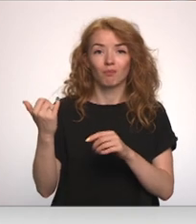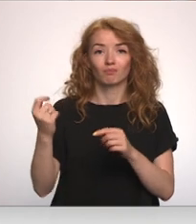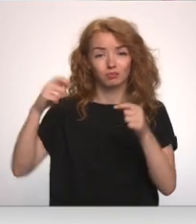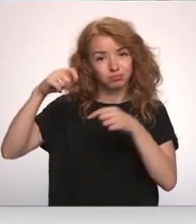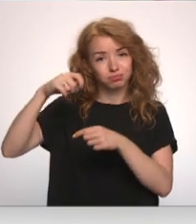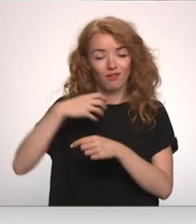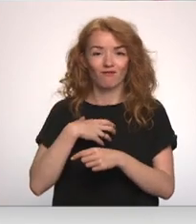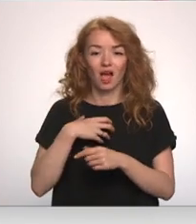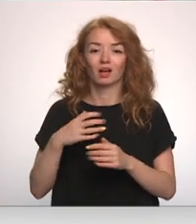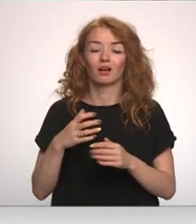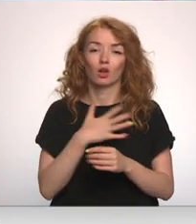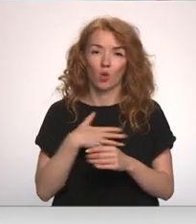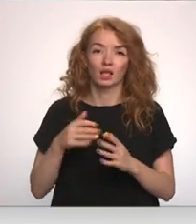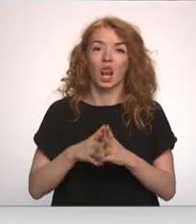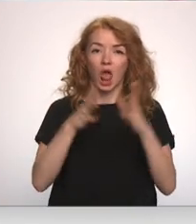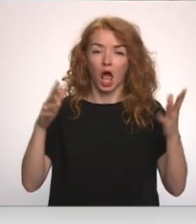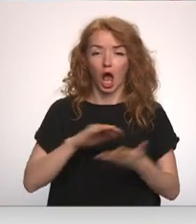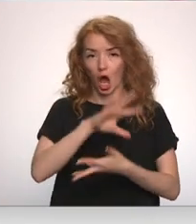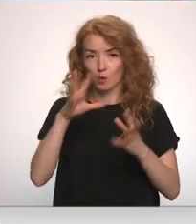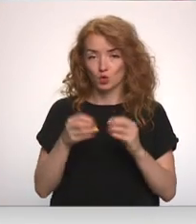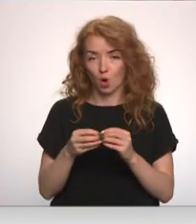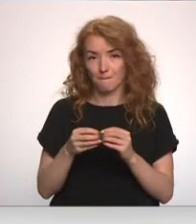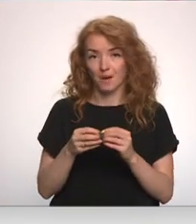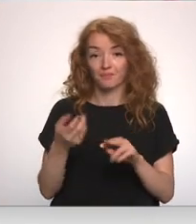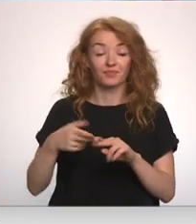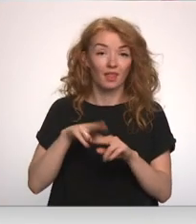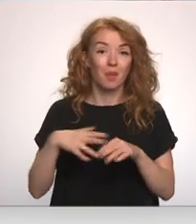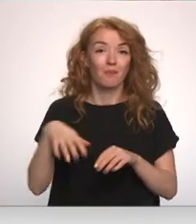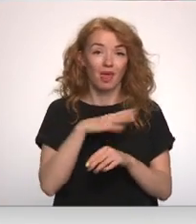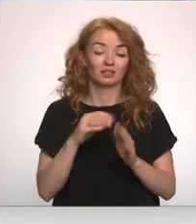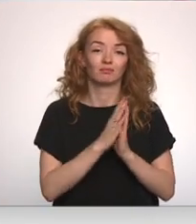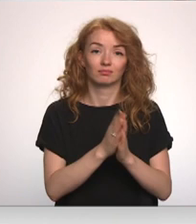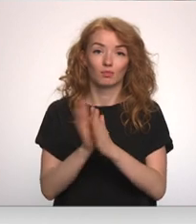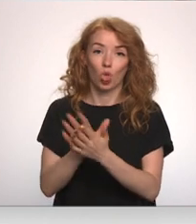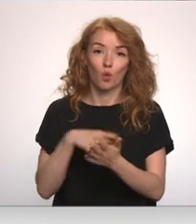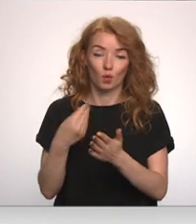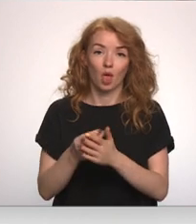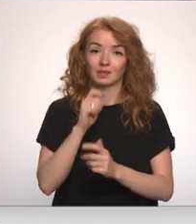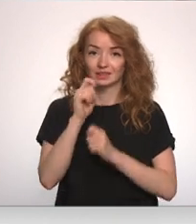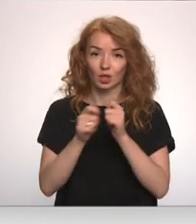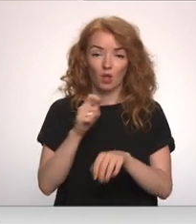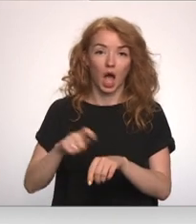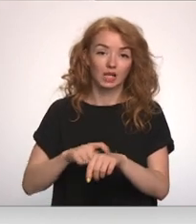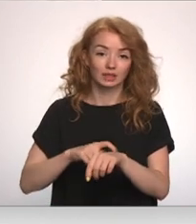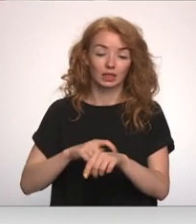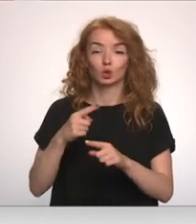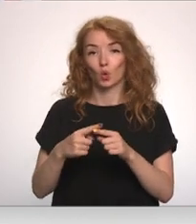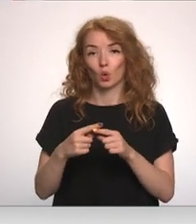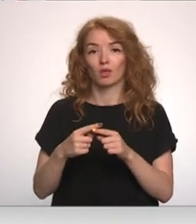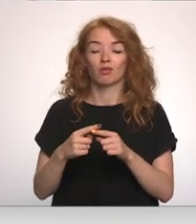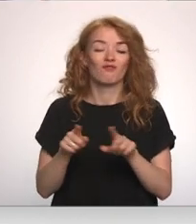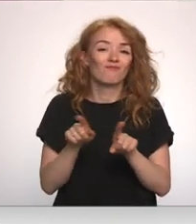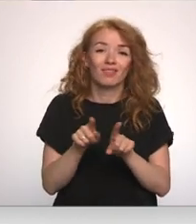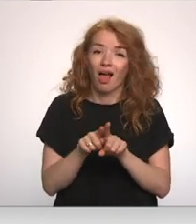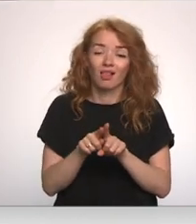ir vajadzīgas diezgan lielā apjomā. Tādēļ arī mēs aicinām joprojām ziedot asinis un neatkarīgi